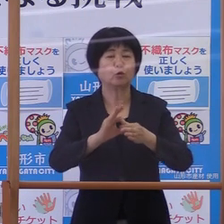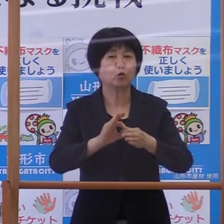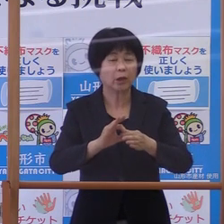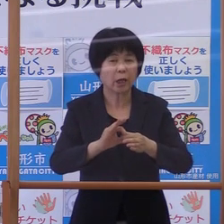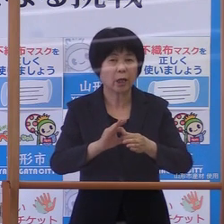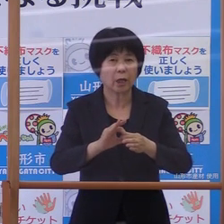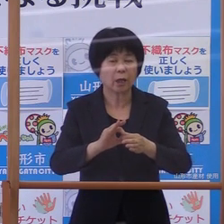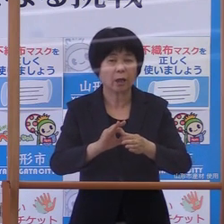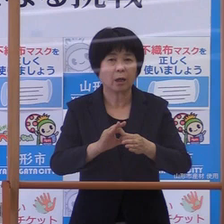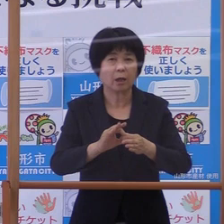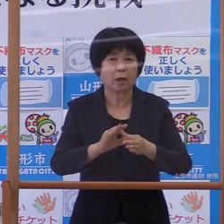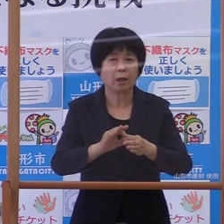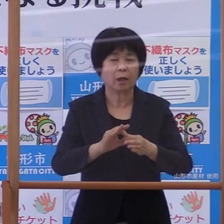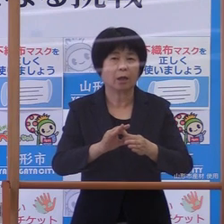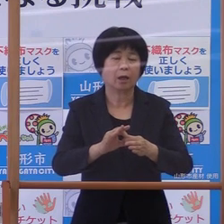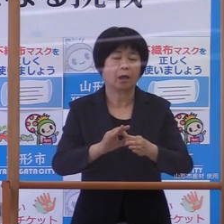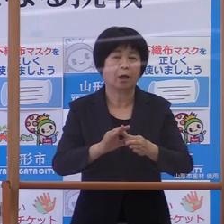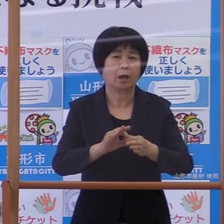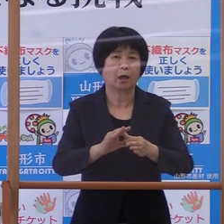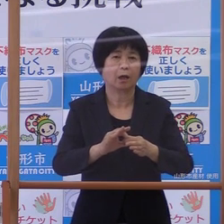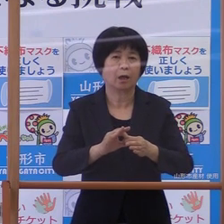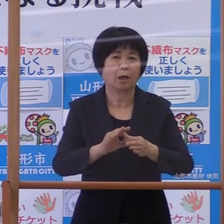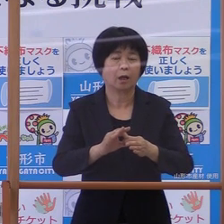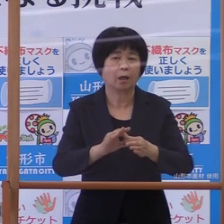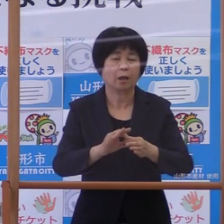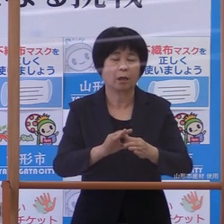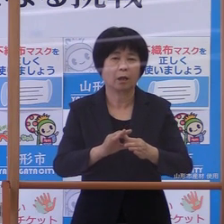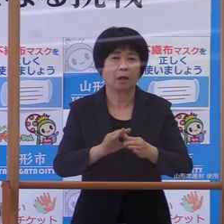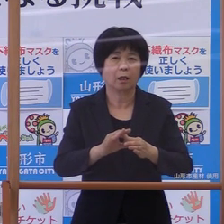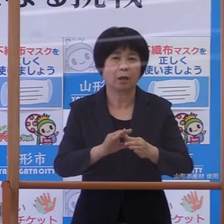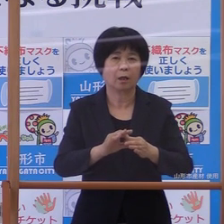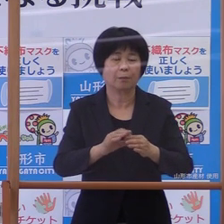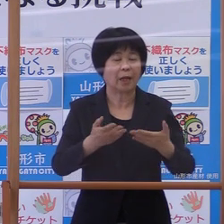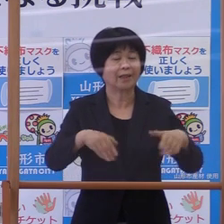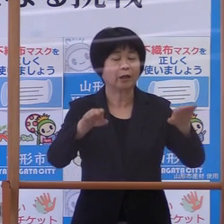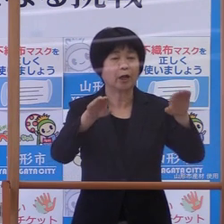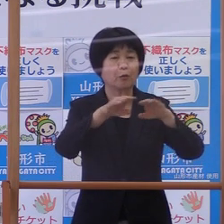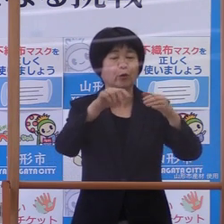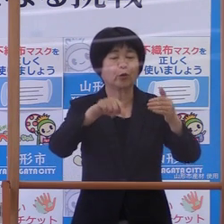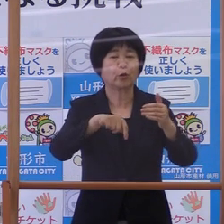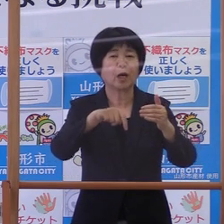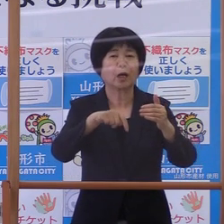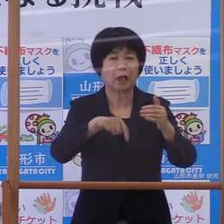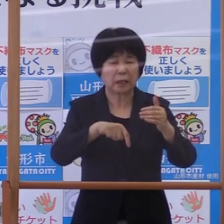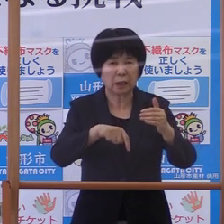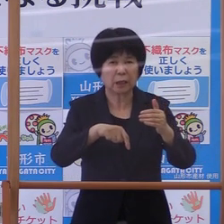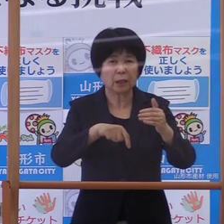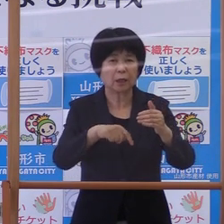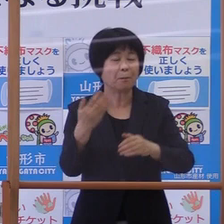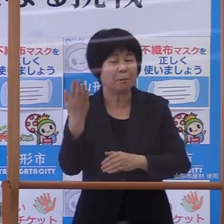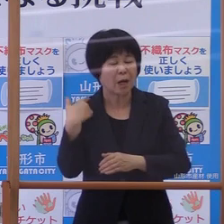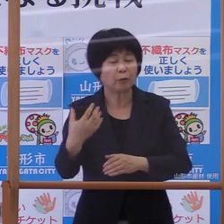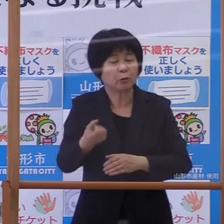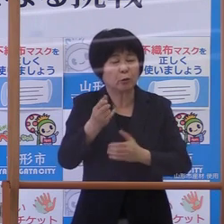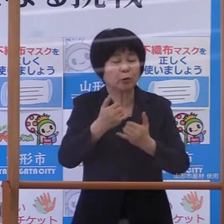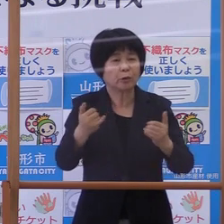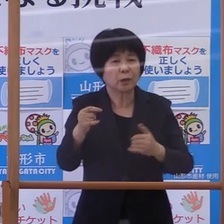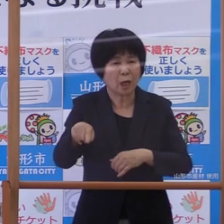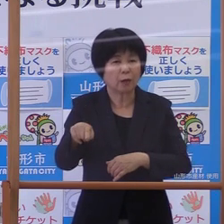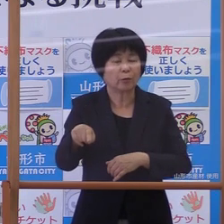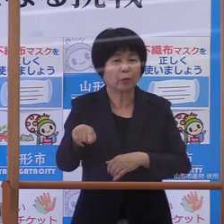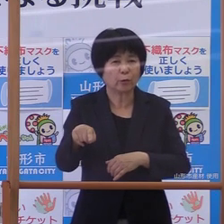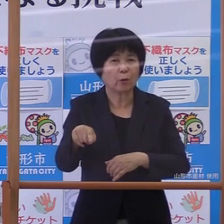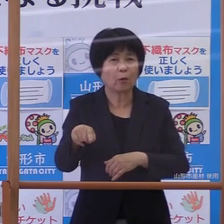、まだですね、建物の中に前所有者の方